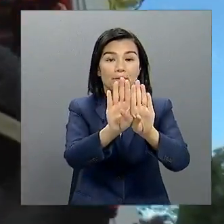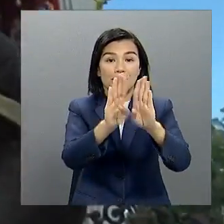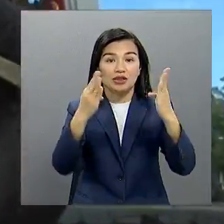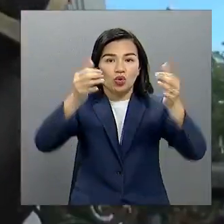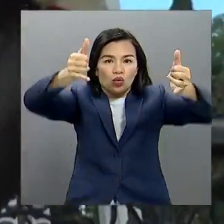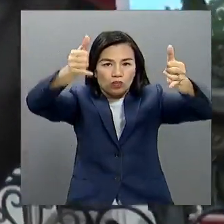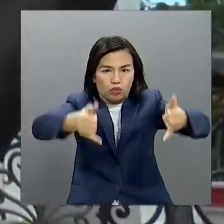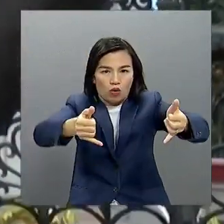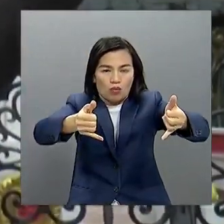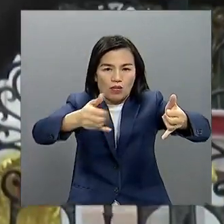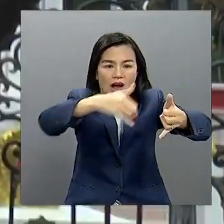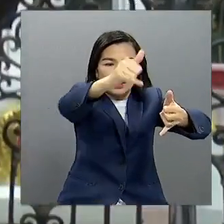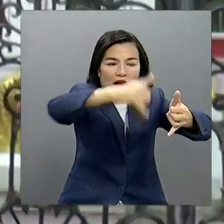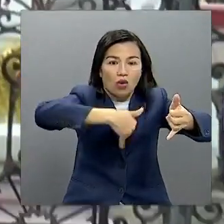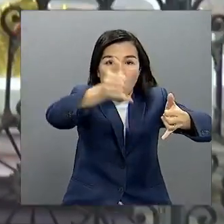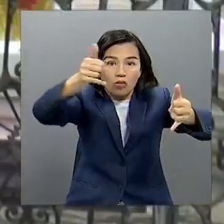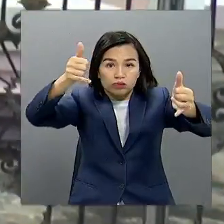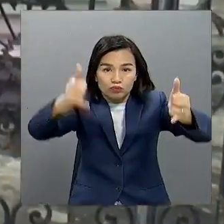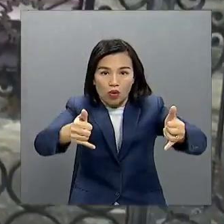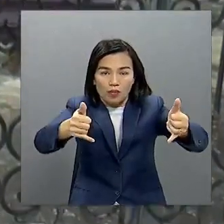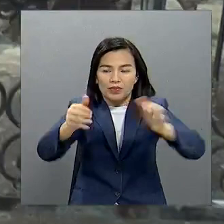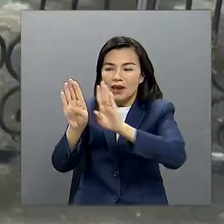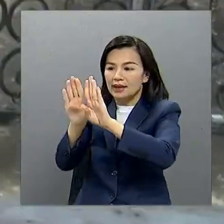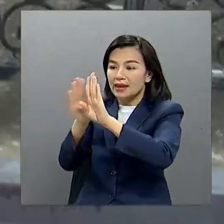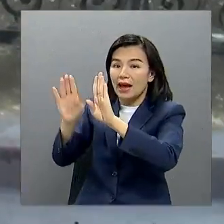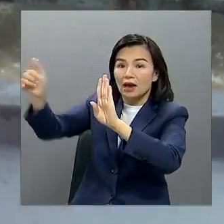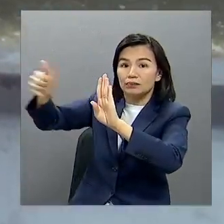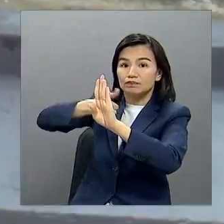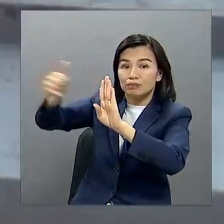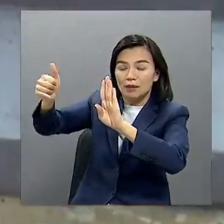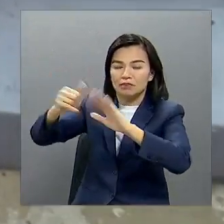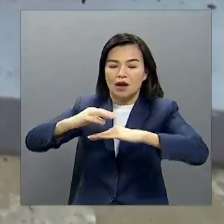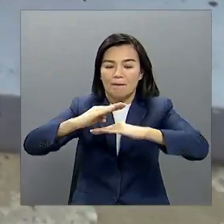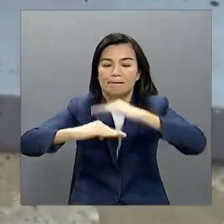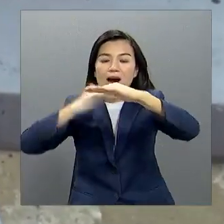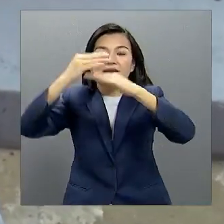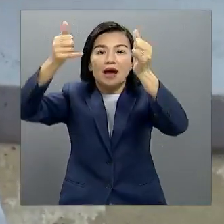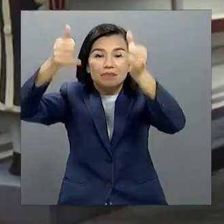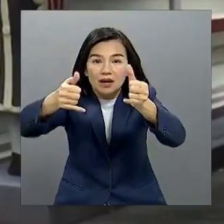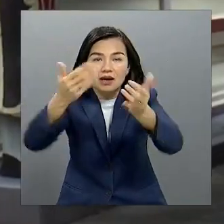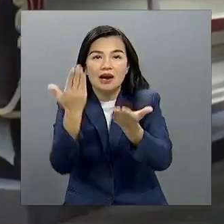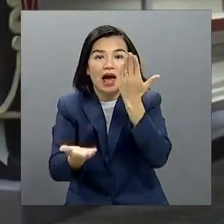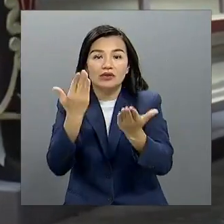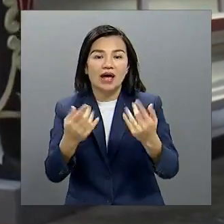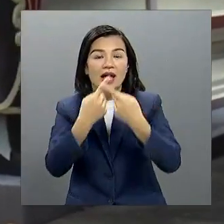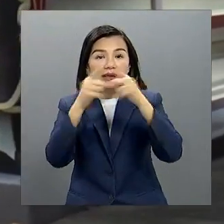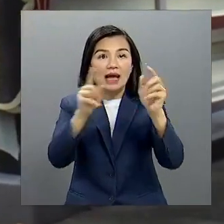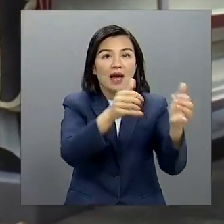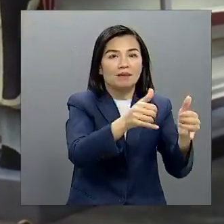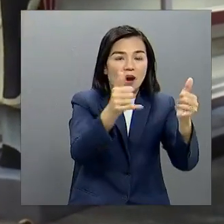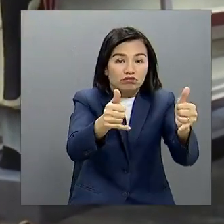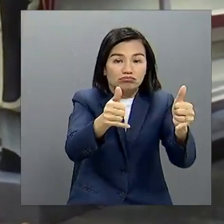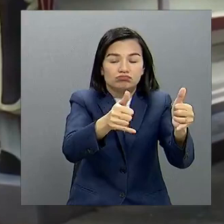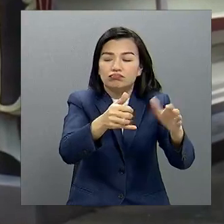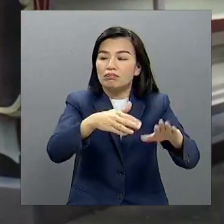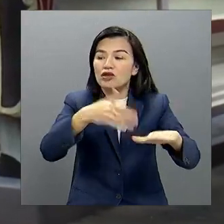างผ่านเข้าออกช่องหน้าต่างหรือราวบันไดแต่หากประติมากรรมชนิดเดียวกันนี้ไปตั้งอยู่บริเวณอื่นที่ไม่ใช่ประตูหรือว่